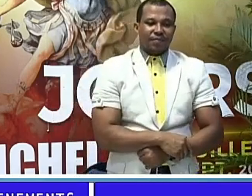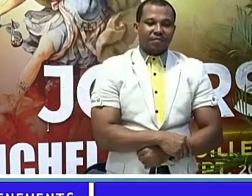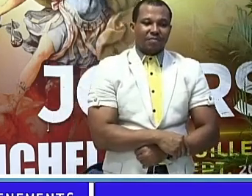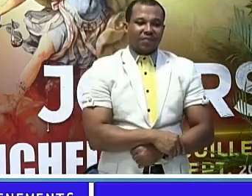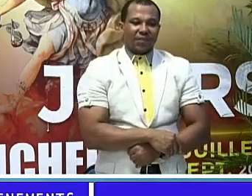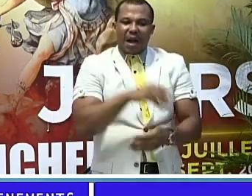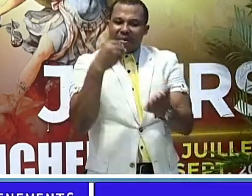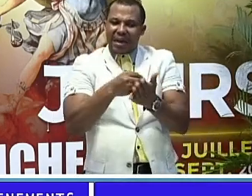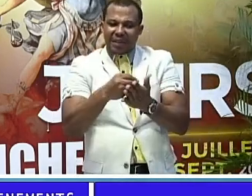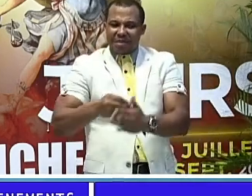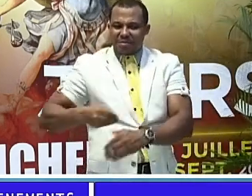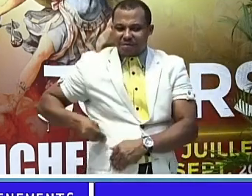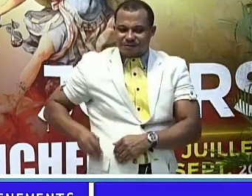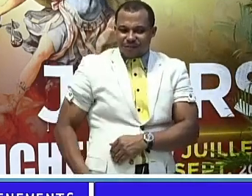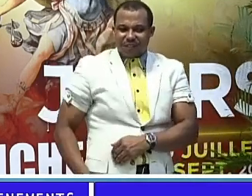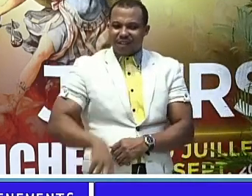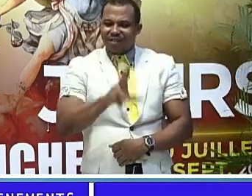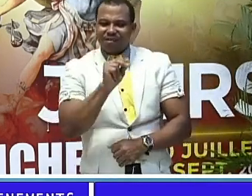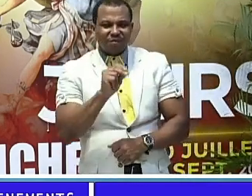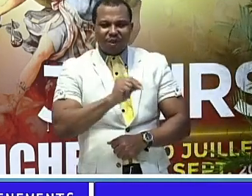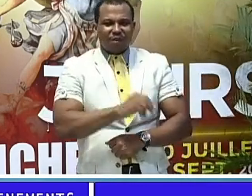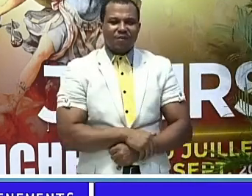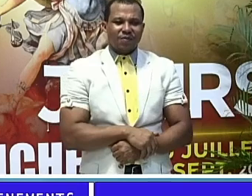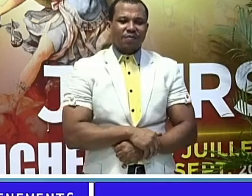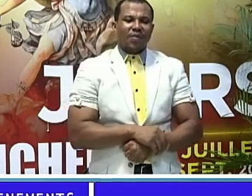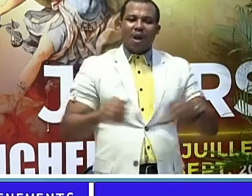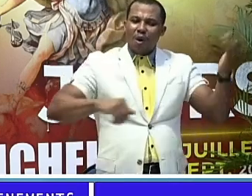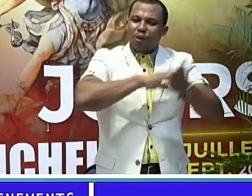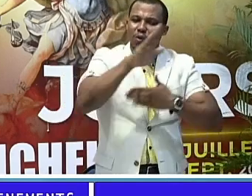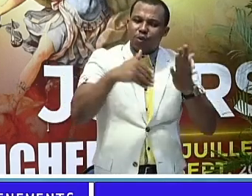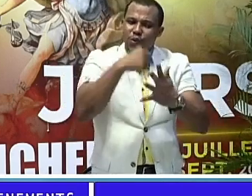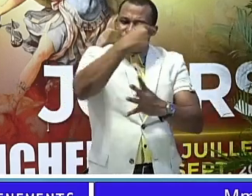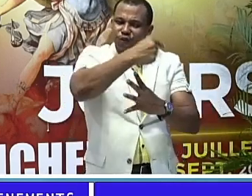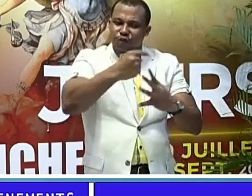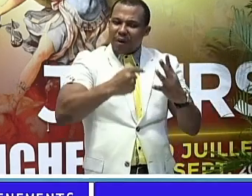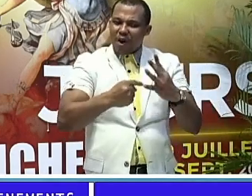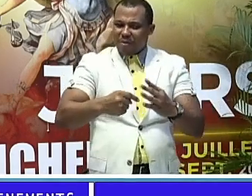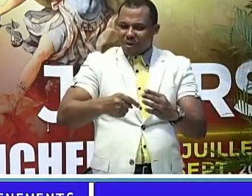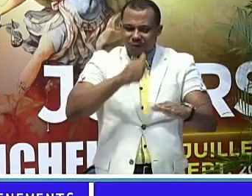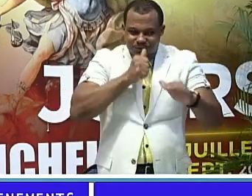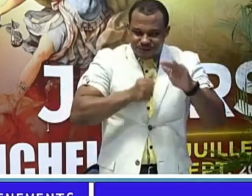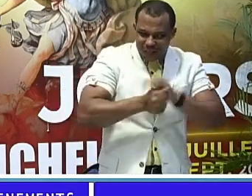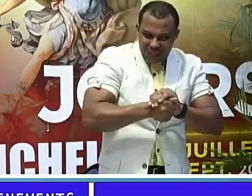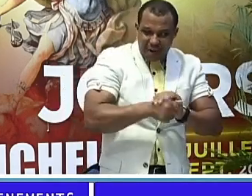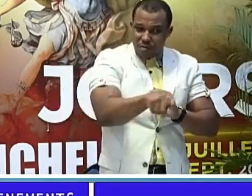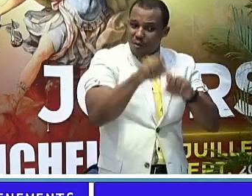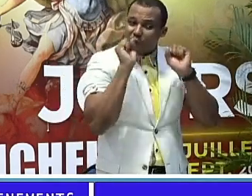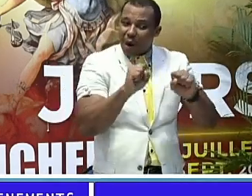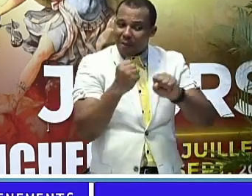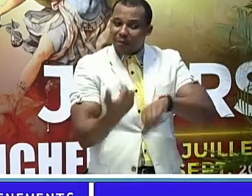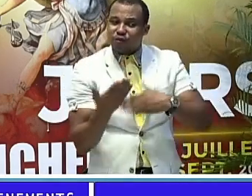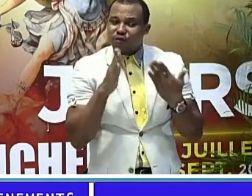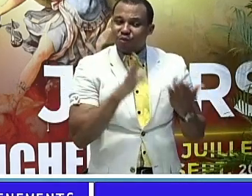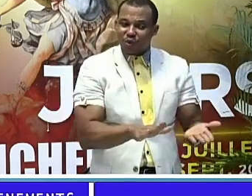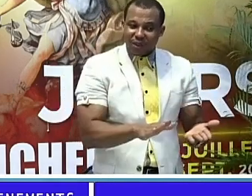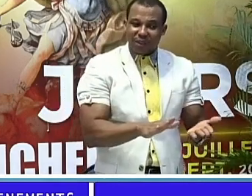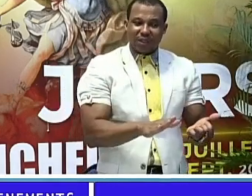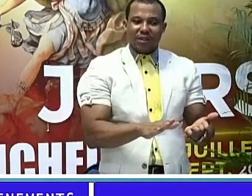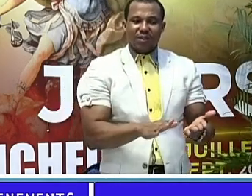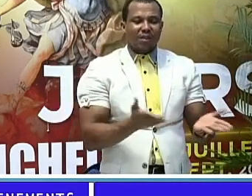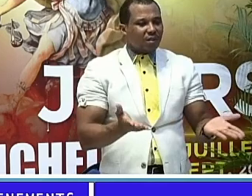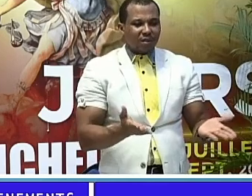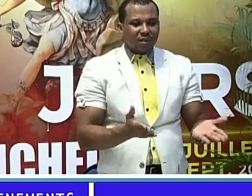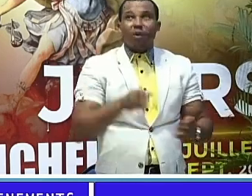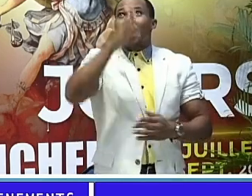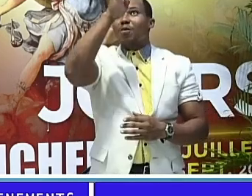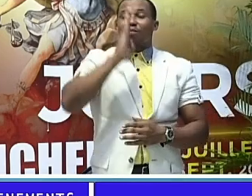Ndé un, il pa bitil moi rien. Ouais tout ça ou sero ka mouri kitel. Chaque sam sentin gen en plus, des bon Dieu fait nous gen bambou